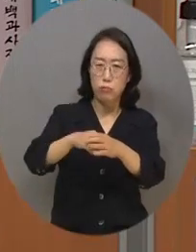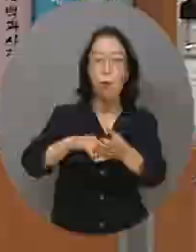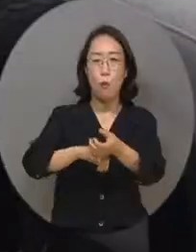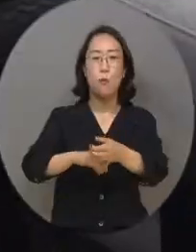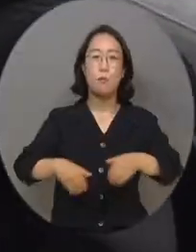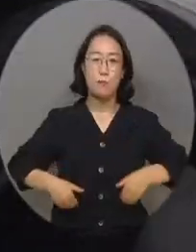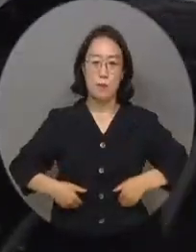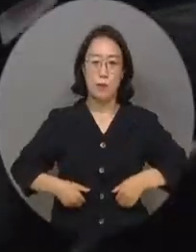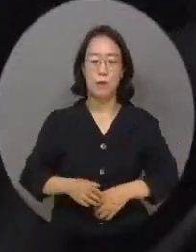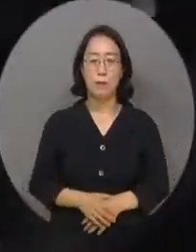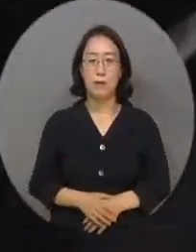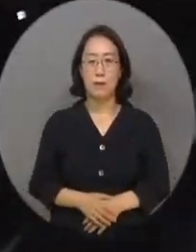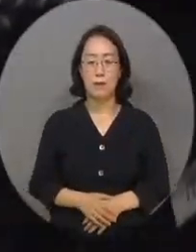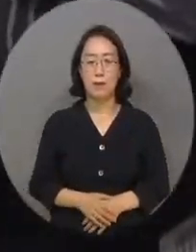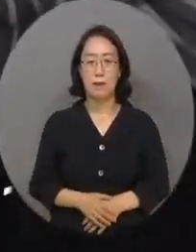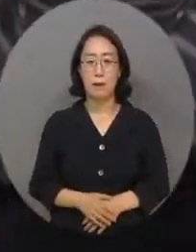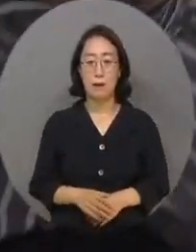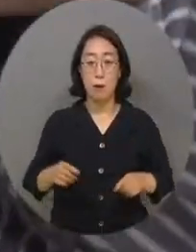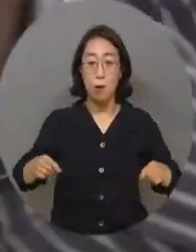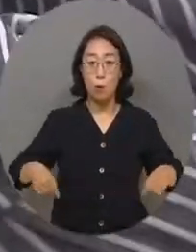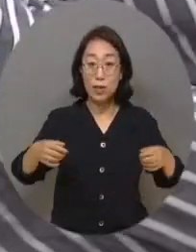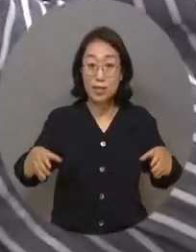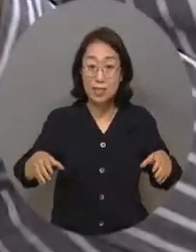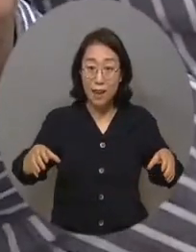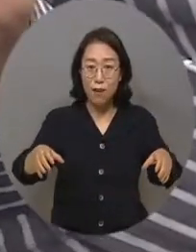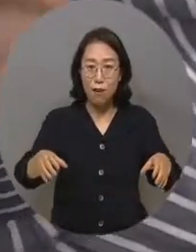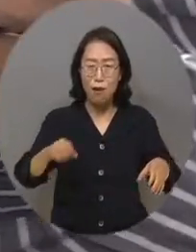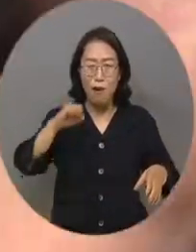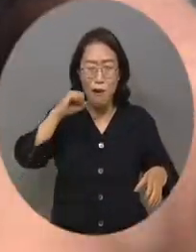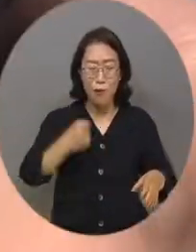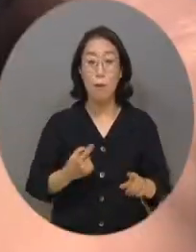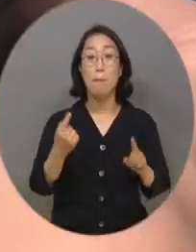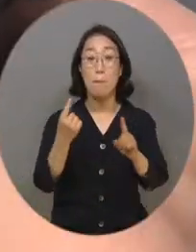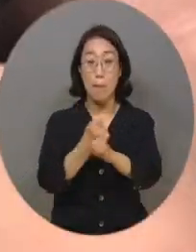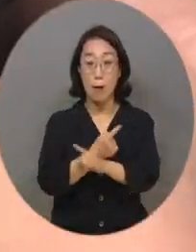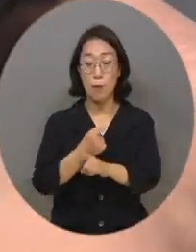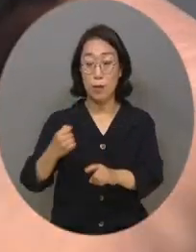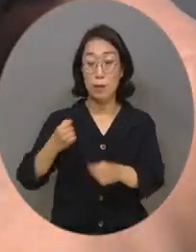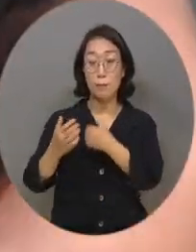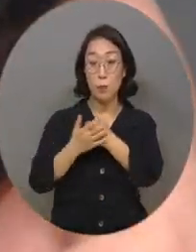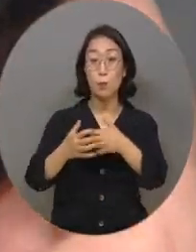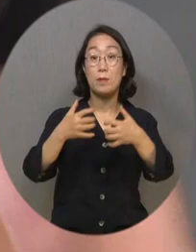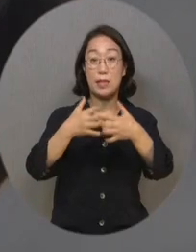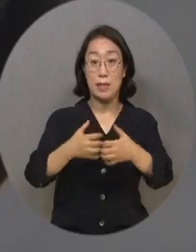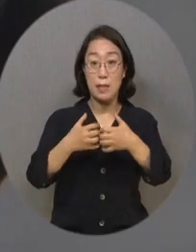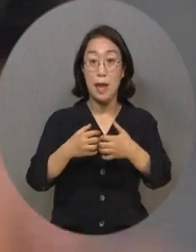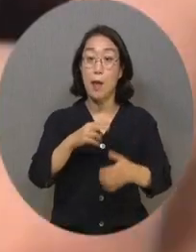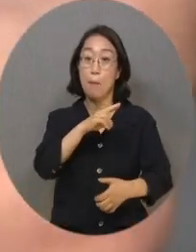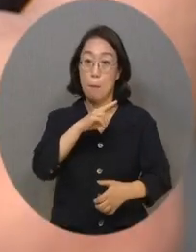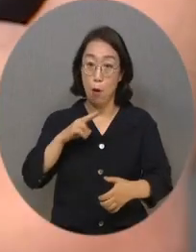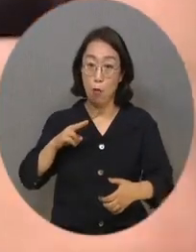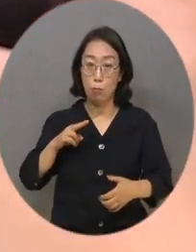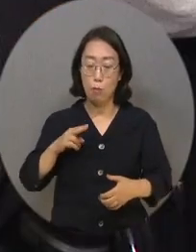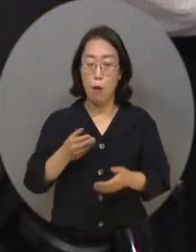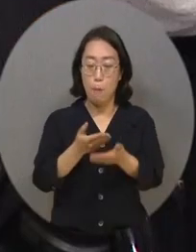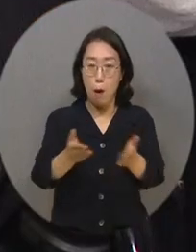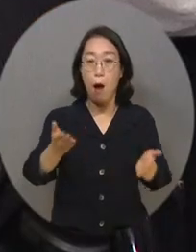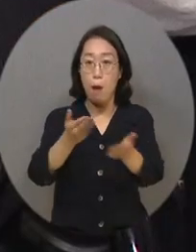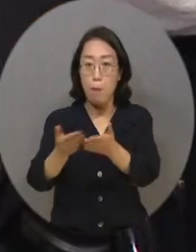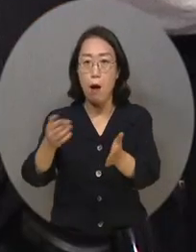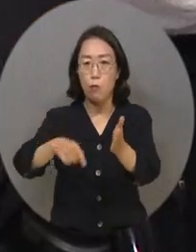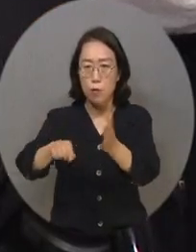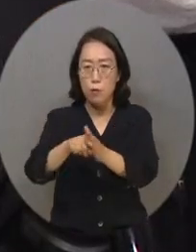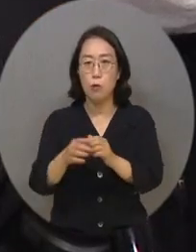필요합니다. 기존 휠체어의 단점을 보완한 동력보조장치. 편리한 기술이 많은 사람들에게 보급될 수 있도록